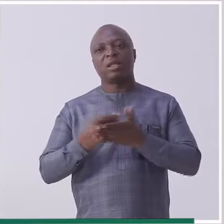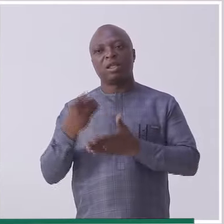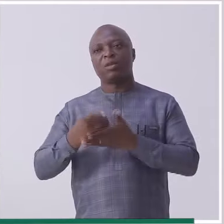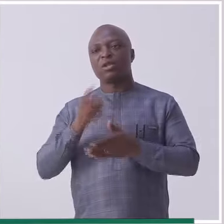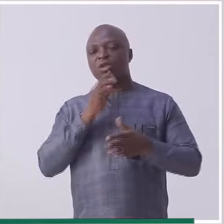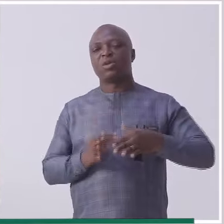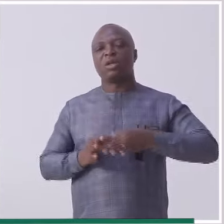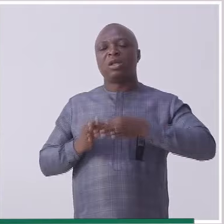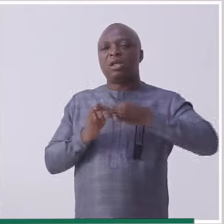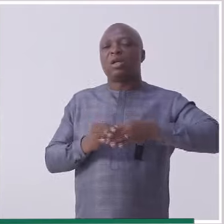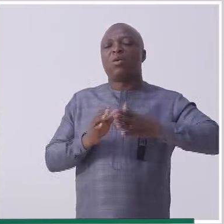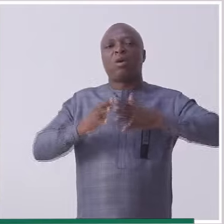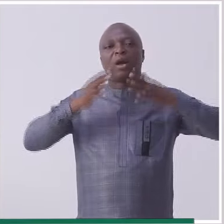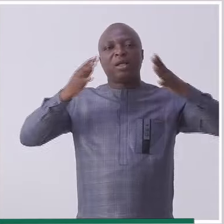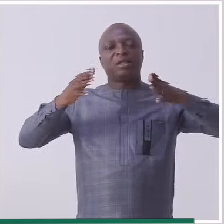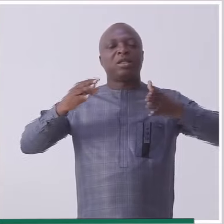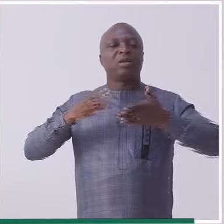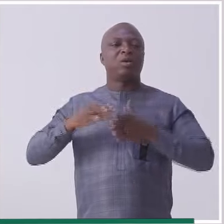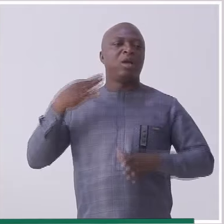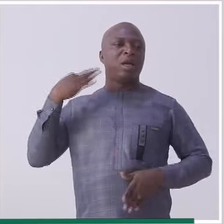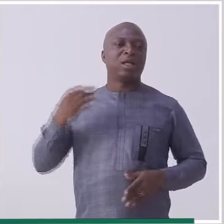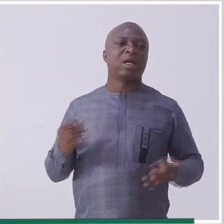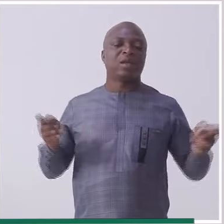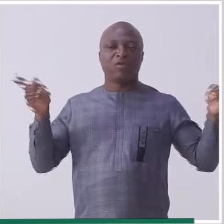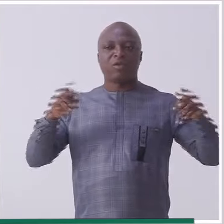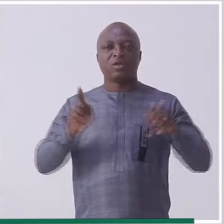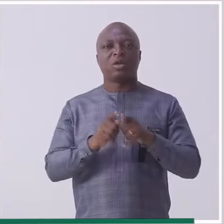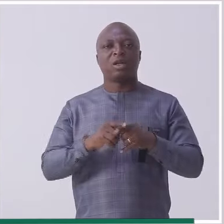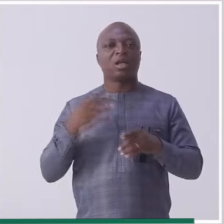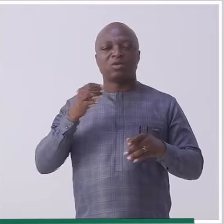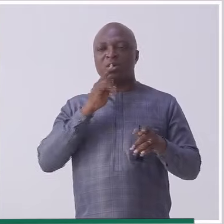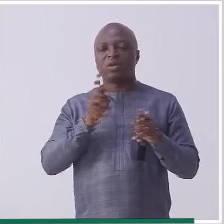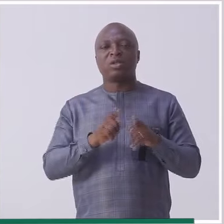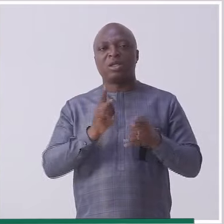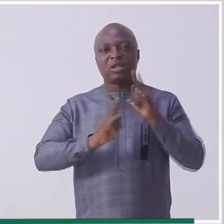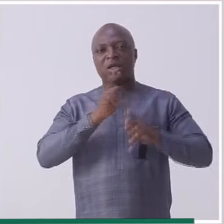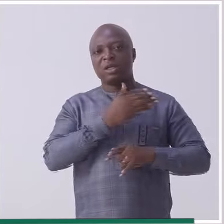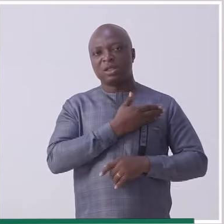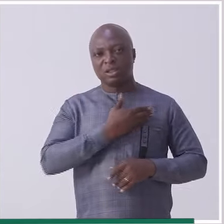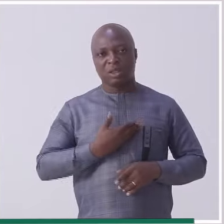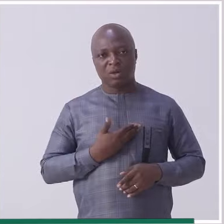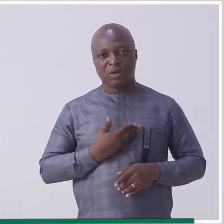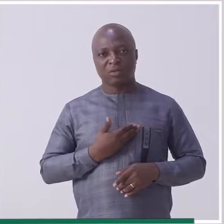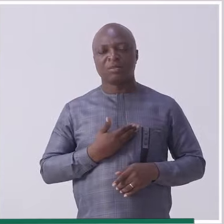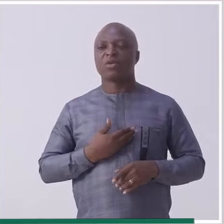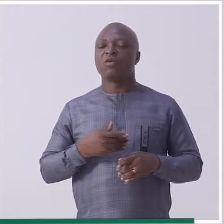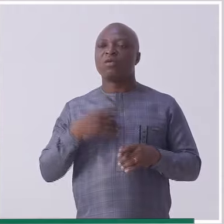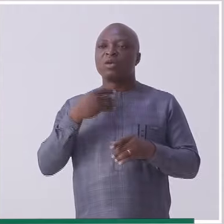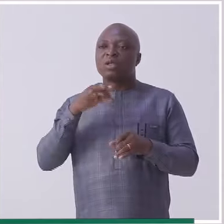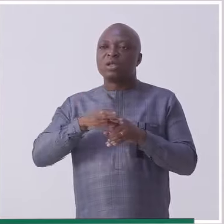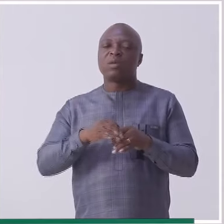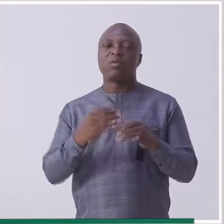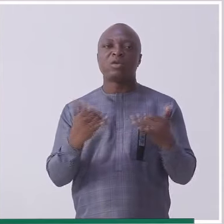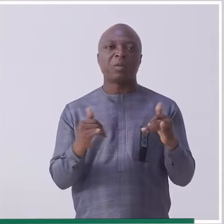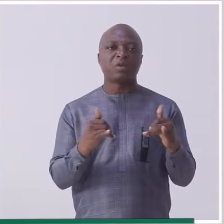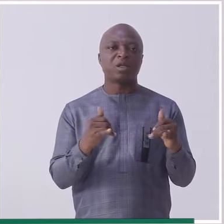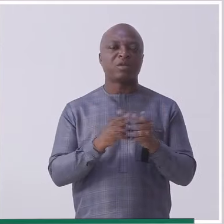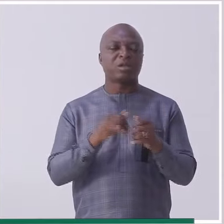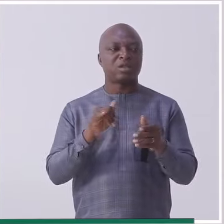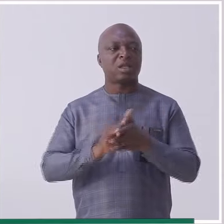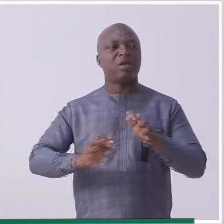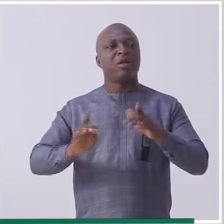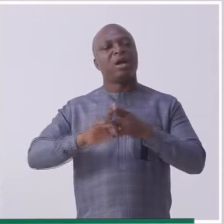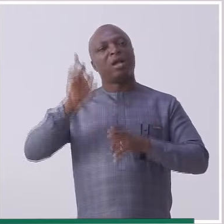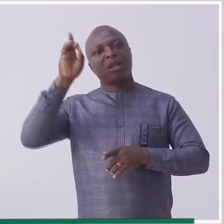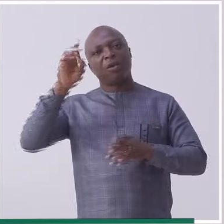qui sont liées aux quantités de candidats qui viennent. Il faut qu'au moins les candidats soient des gens sérieux. Si on va aux élections pour s'amuser, parce qu'on sait à l'avance qu'on